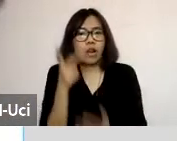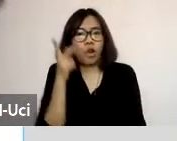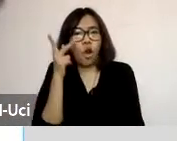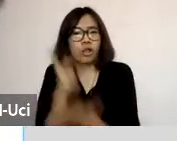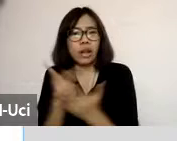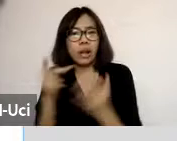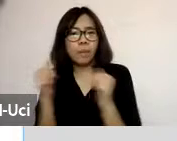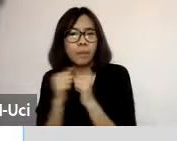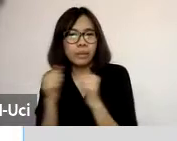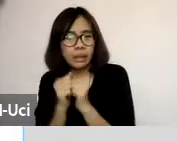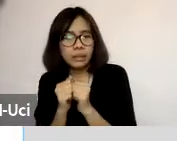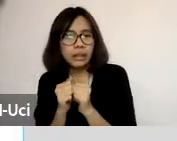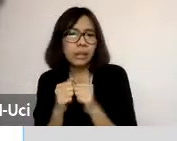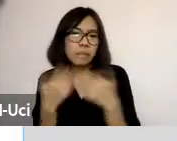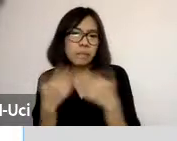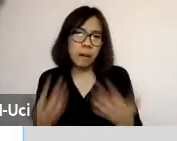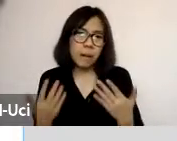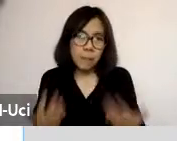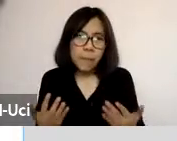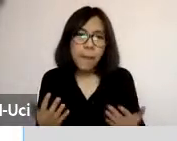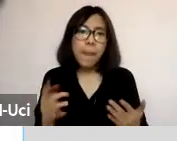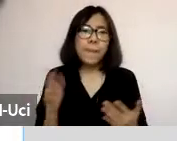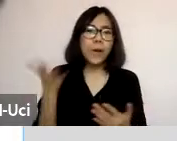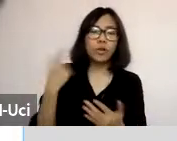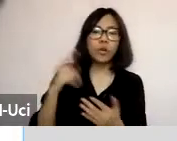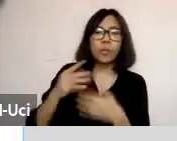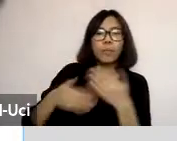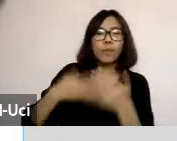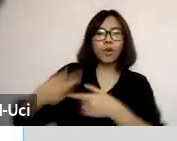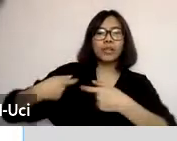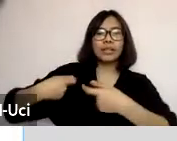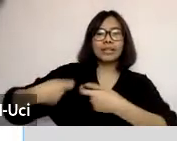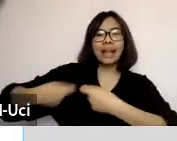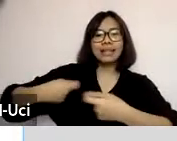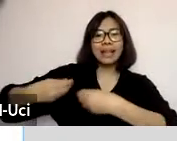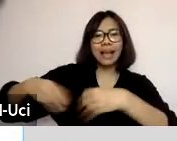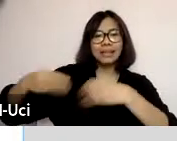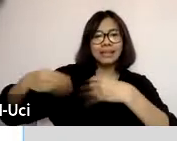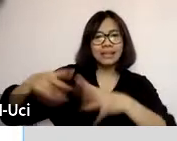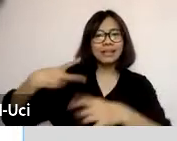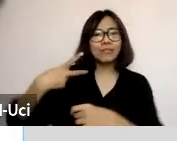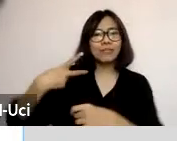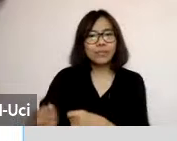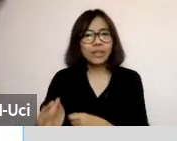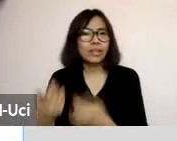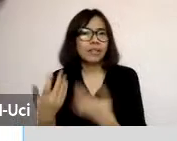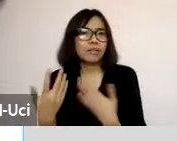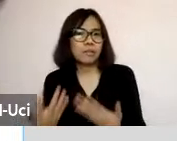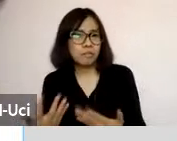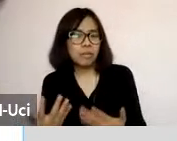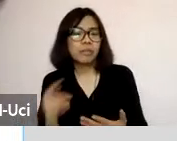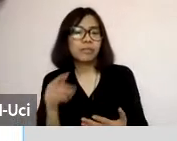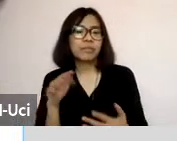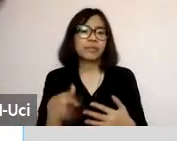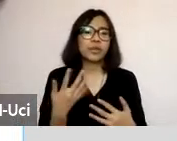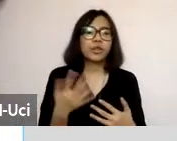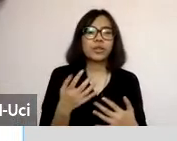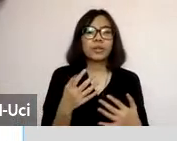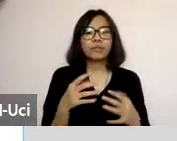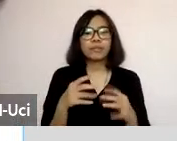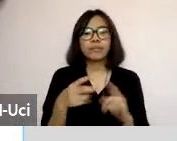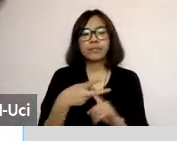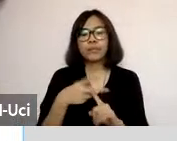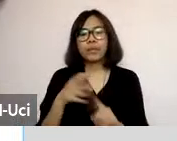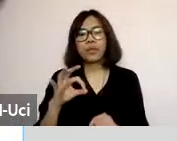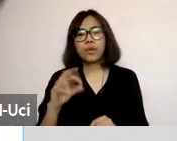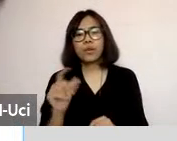saat ini apa namanya pada saat dia transaksi yah dan sebagainya dan kemudian juga soal pemilihan forum di